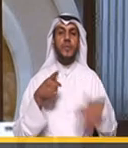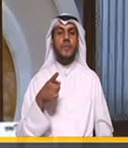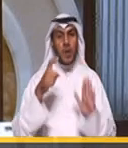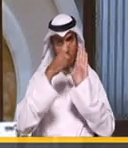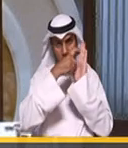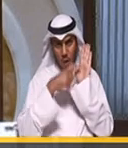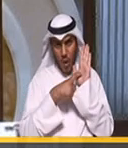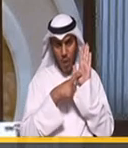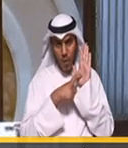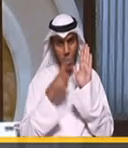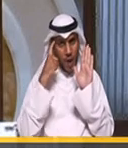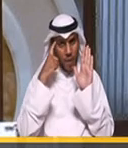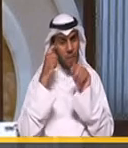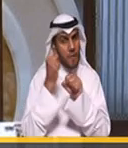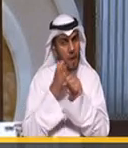القانون اللي وضع